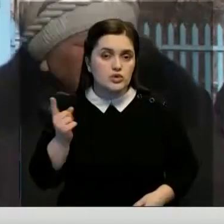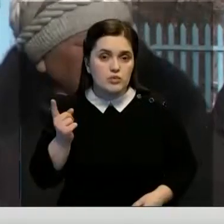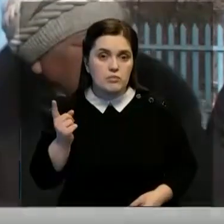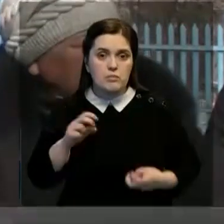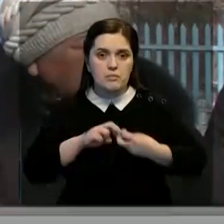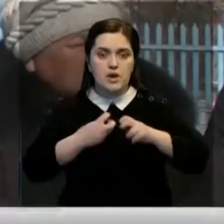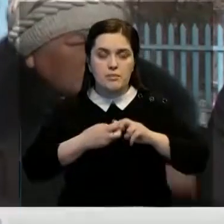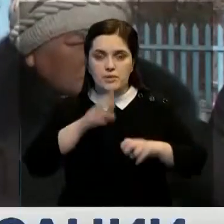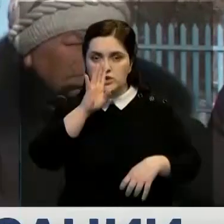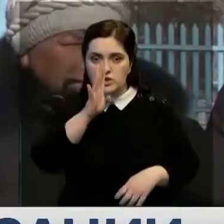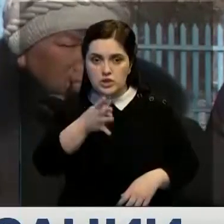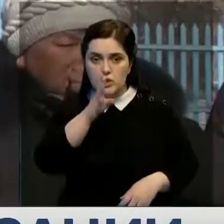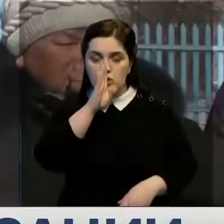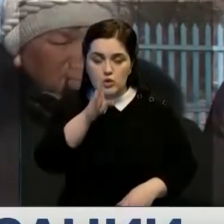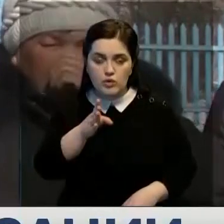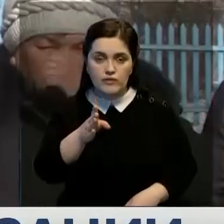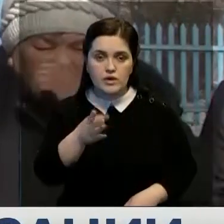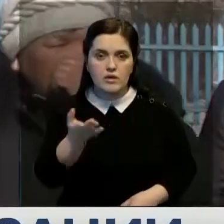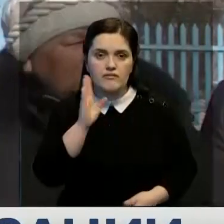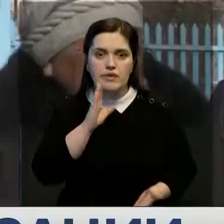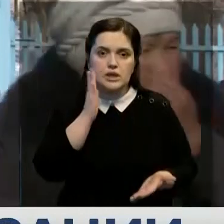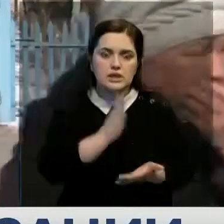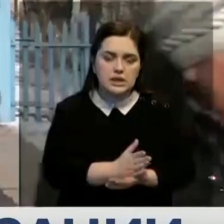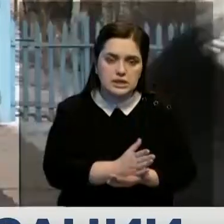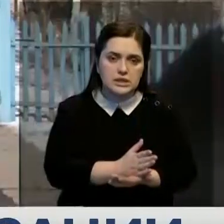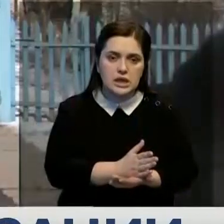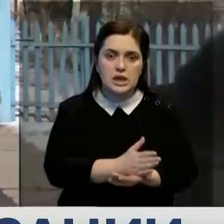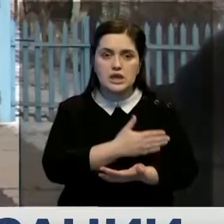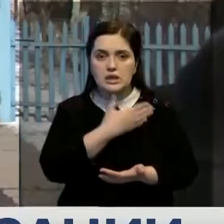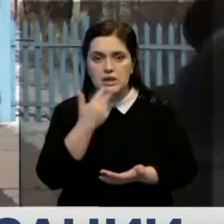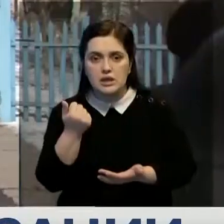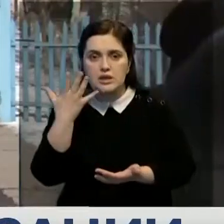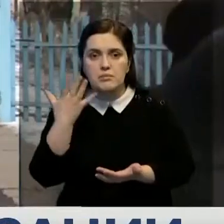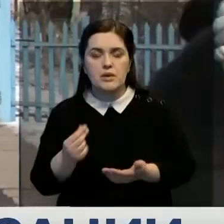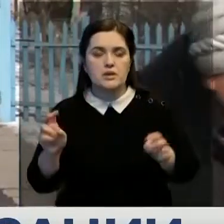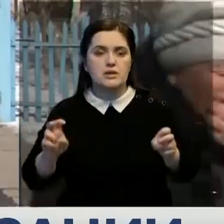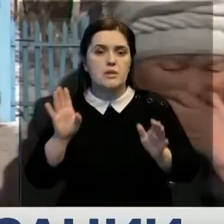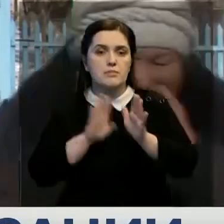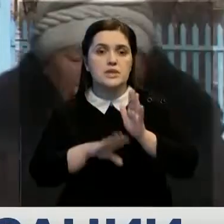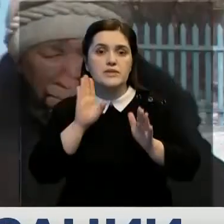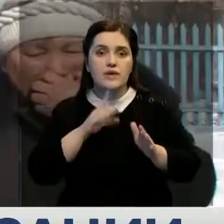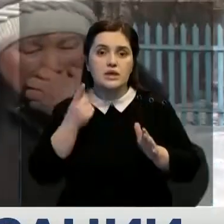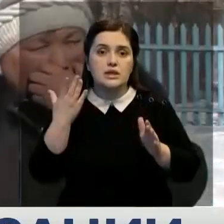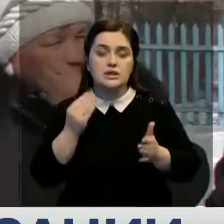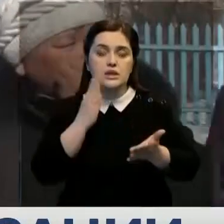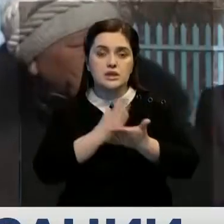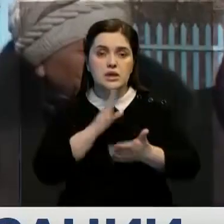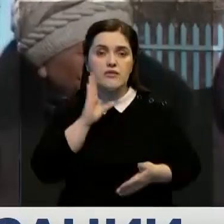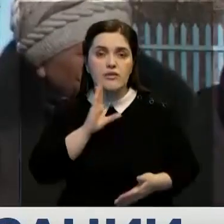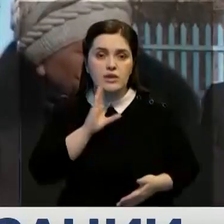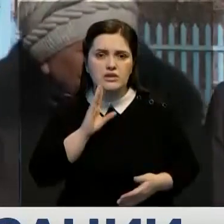год, ровно 4 года. То вода есть, то воды нету. 5 дней сидим без воды, 1 день сидим с водой.